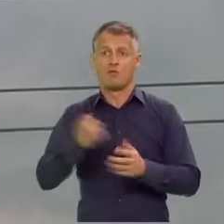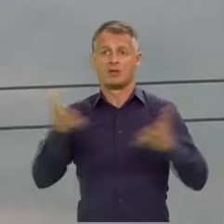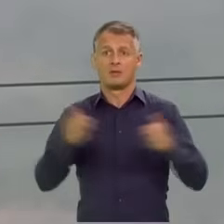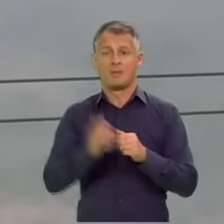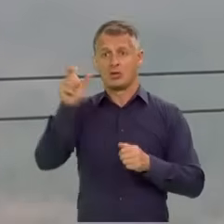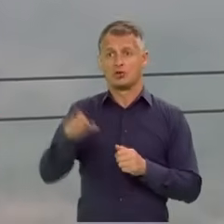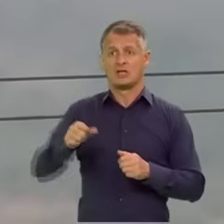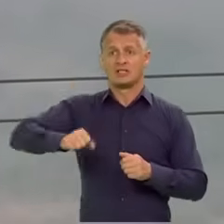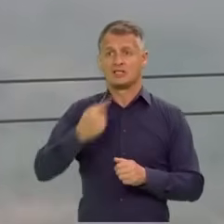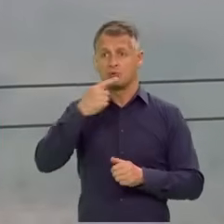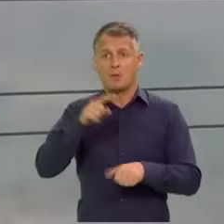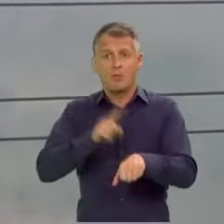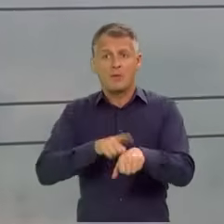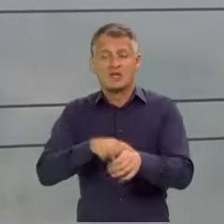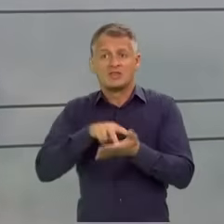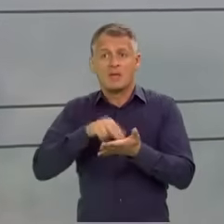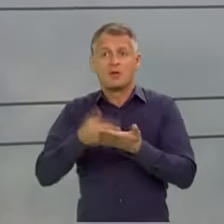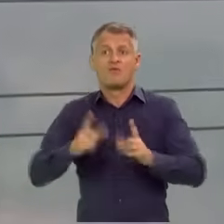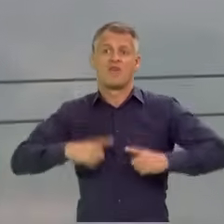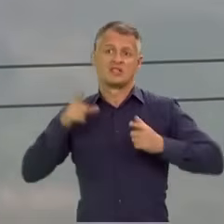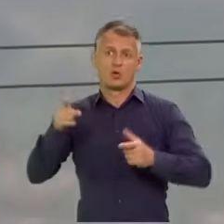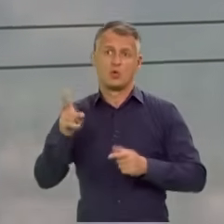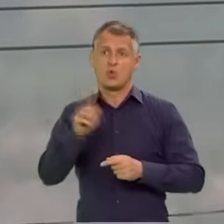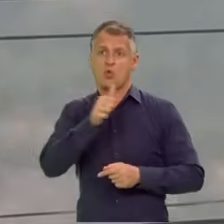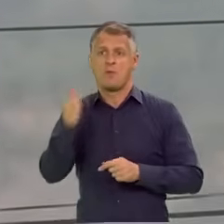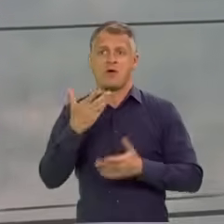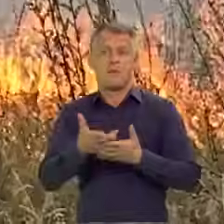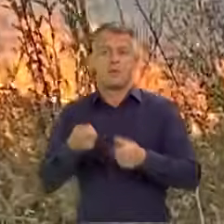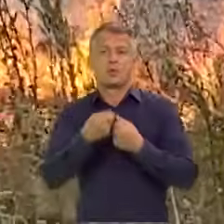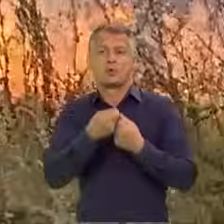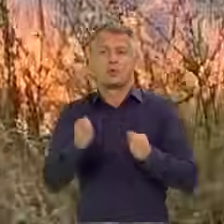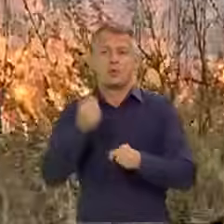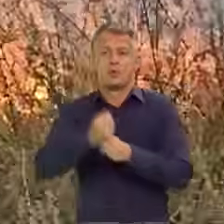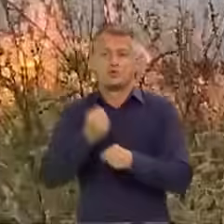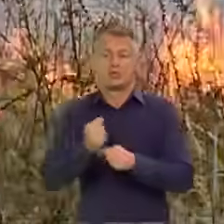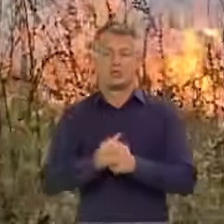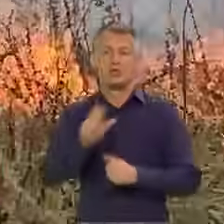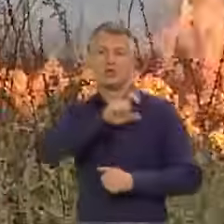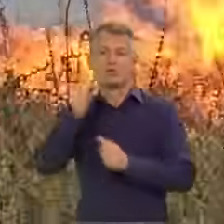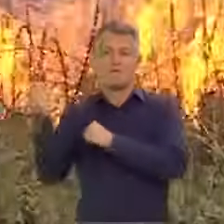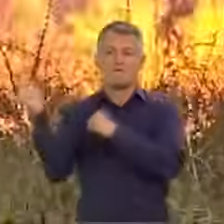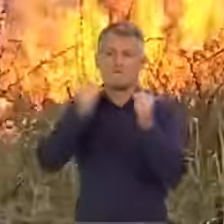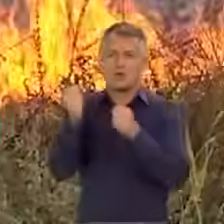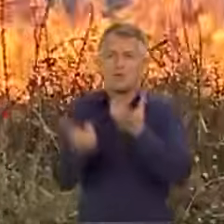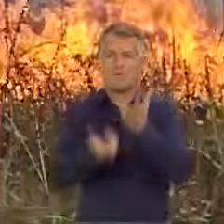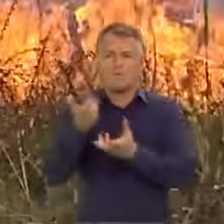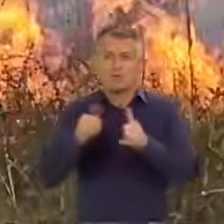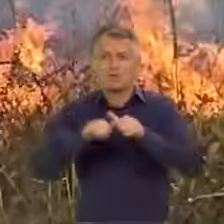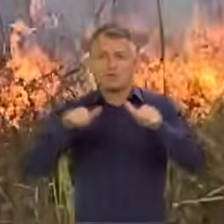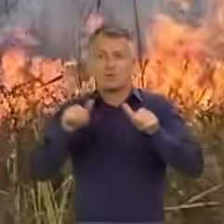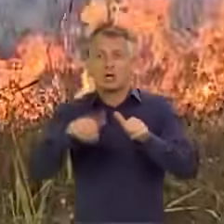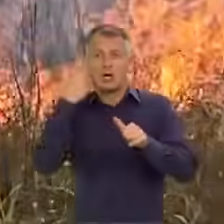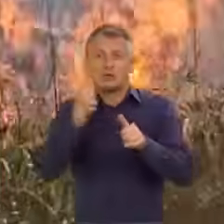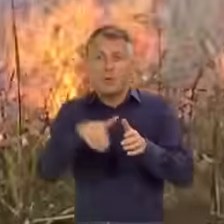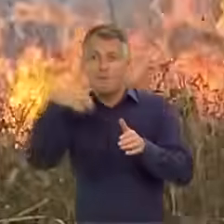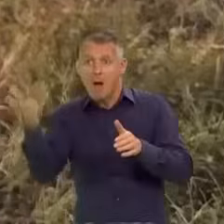spun că sunt momente când se tem și pentru viața lor, nu doar pentru agoniseală. Din cauza vântului, focul se extinde când într-o parte,